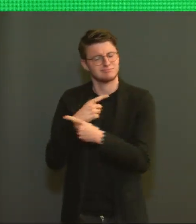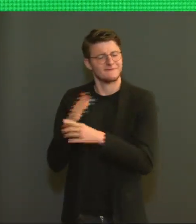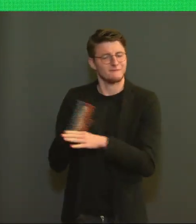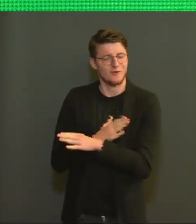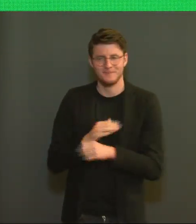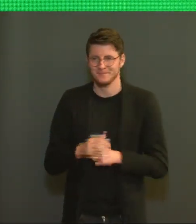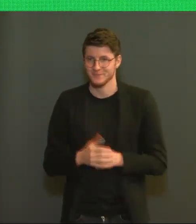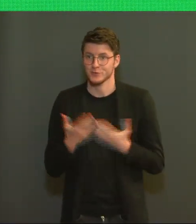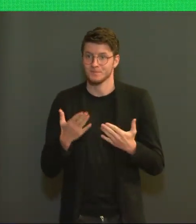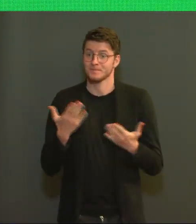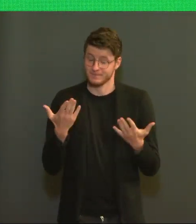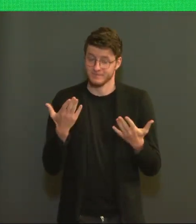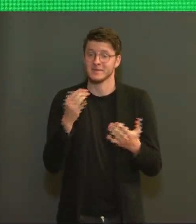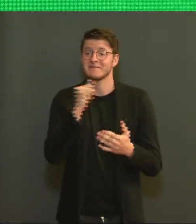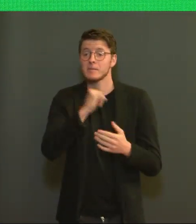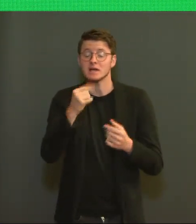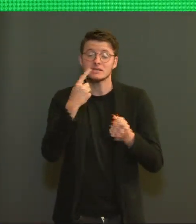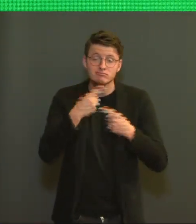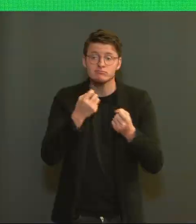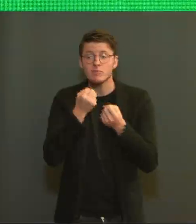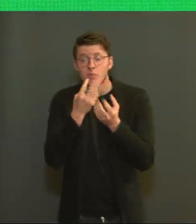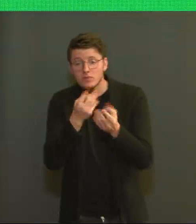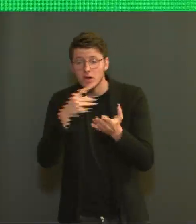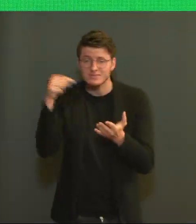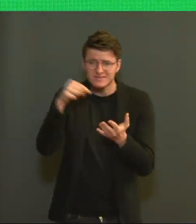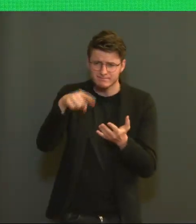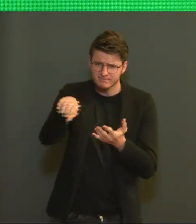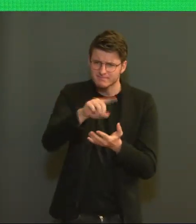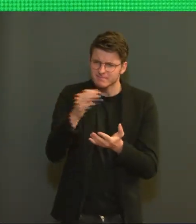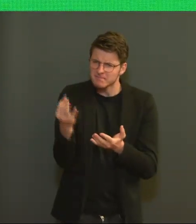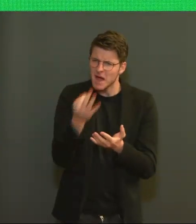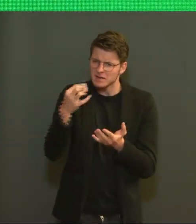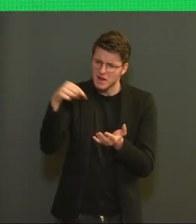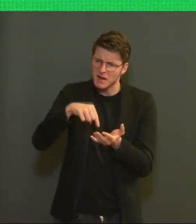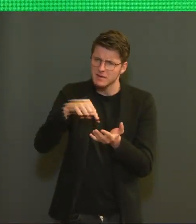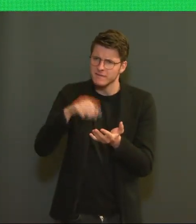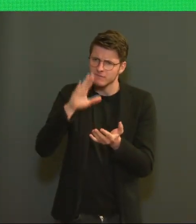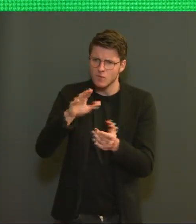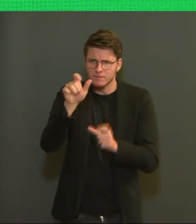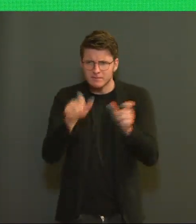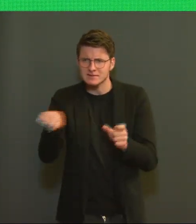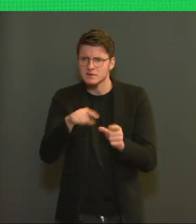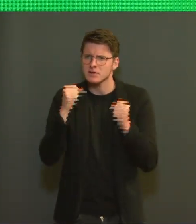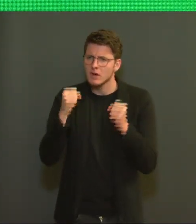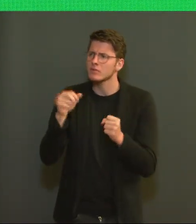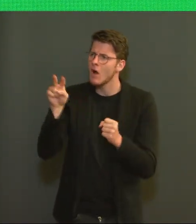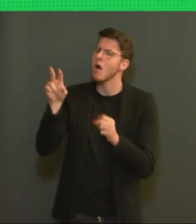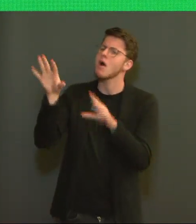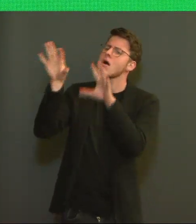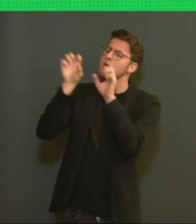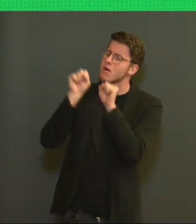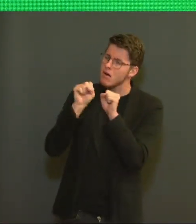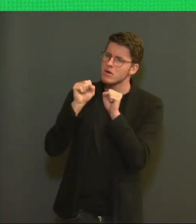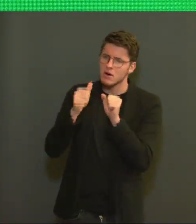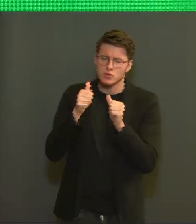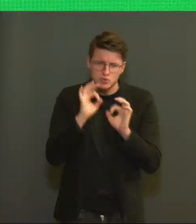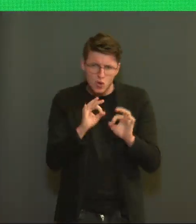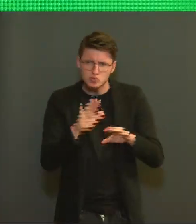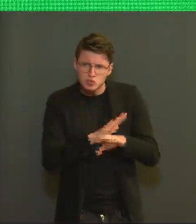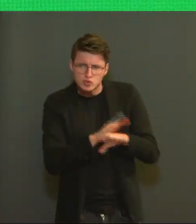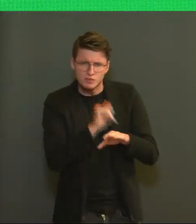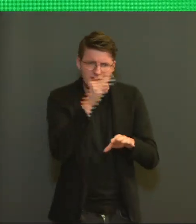en duiding zijn cruciale elementen om op een gepaste manier te reageren op een risico. 6. dit moeten we voor alle duidelijkheid